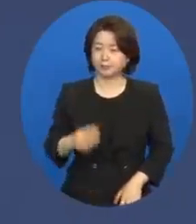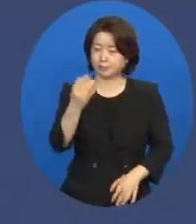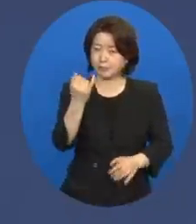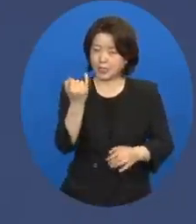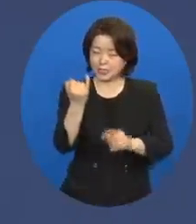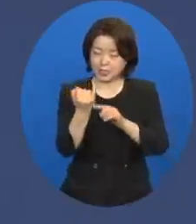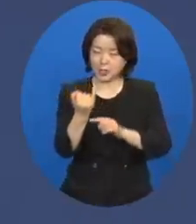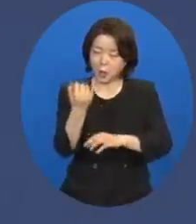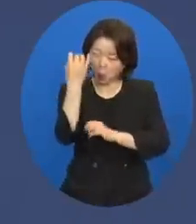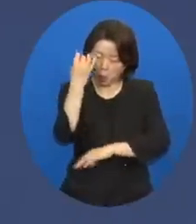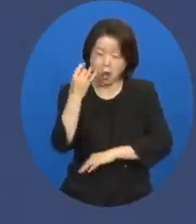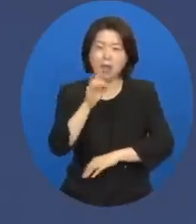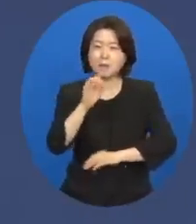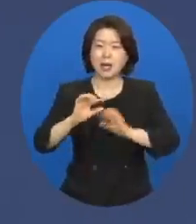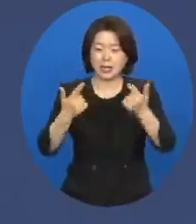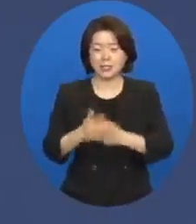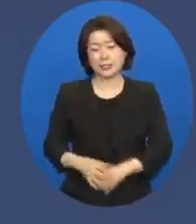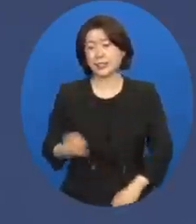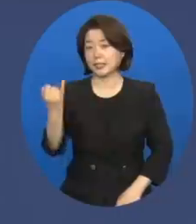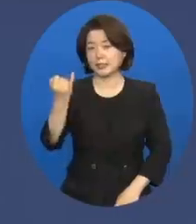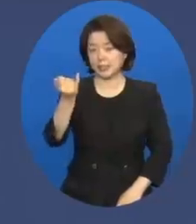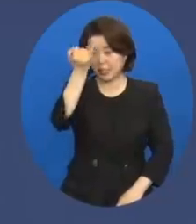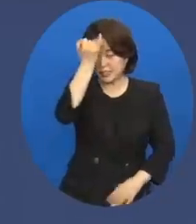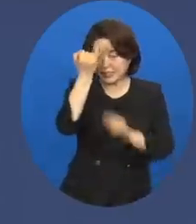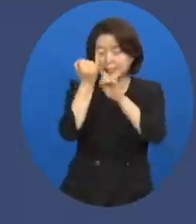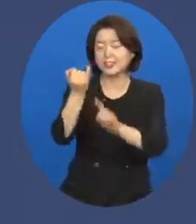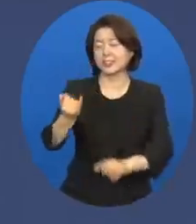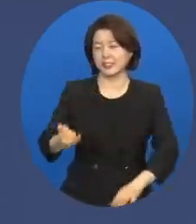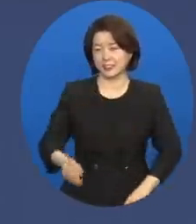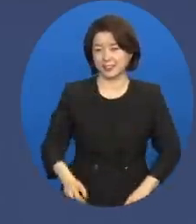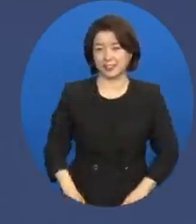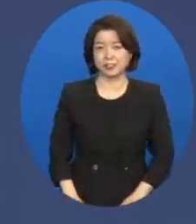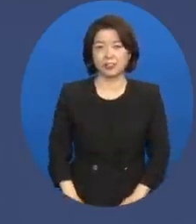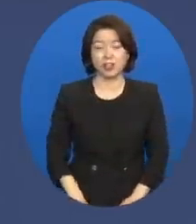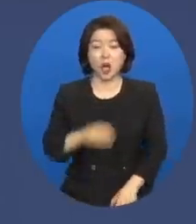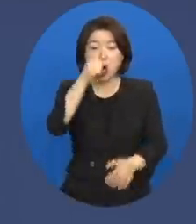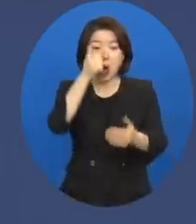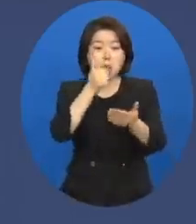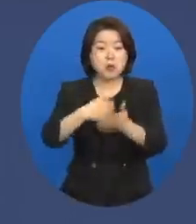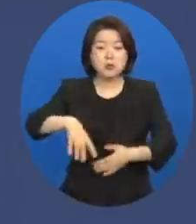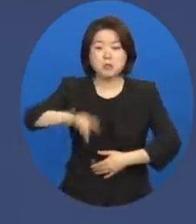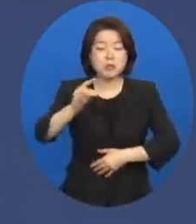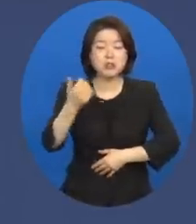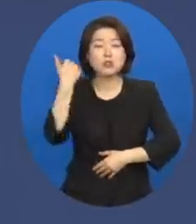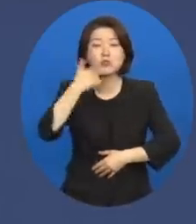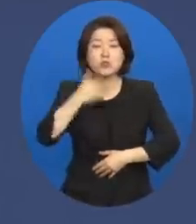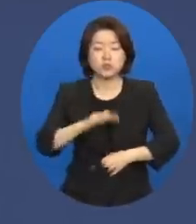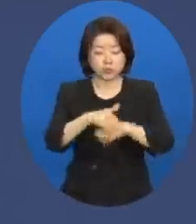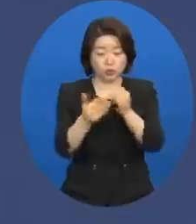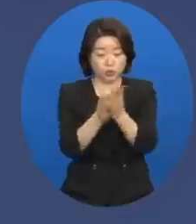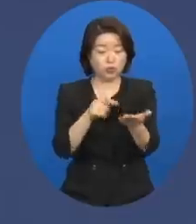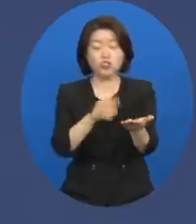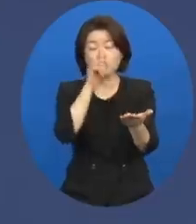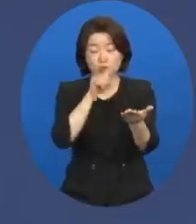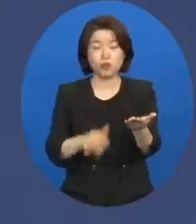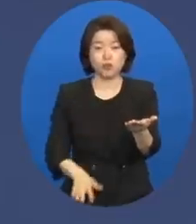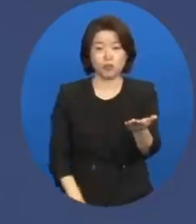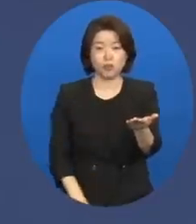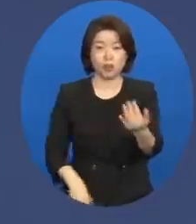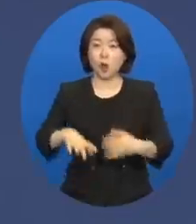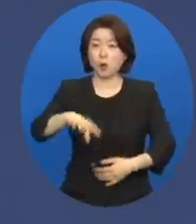본론은 아니지만 그래도 얘기는 분명히 짚어는 놔야 되겠다. 범죄를 한 건 먼저 한 거 성경도 분명히 밝혀줘요.